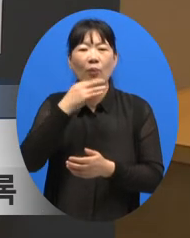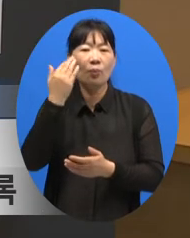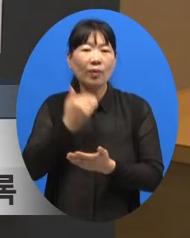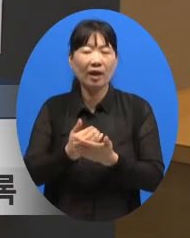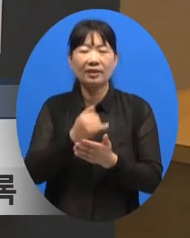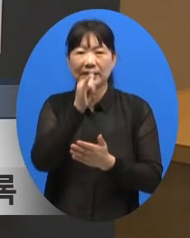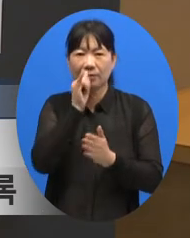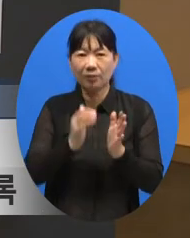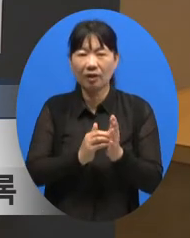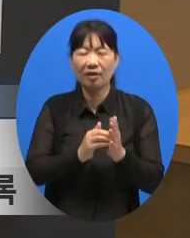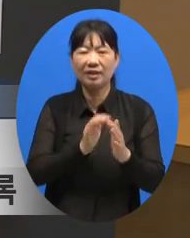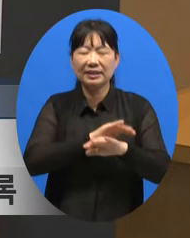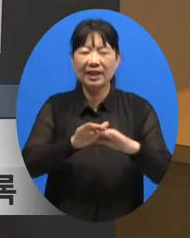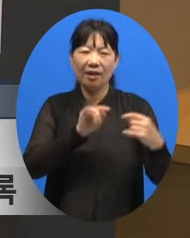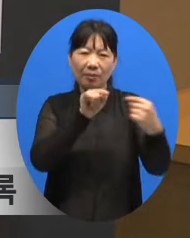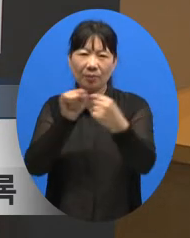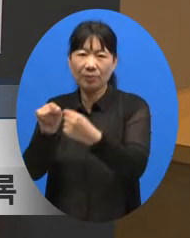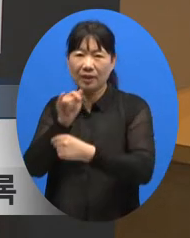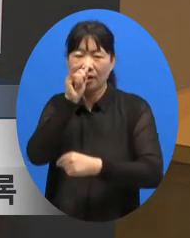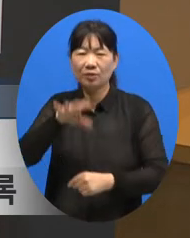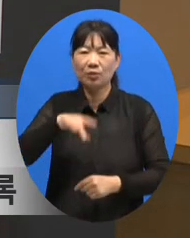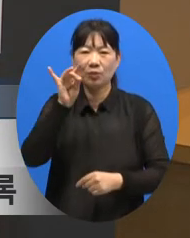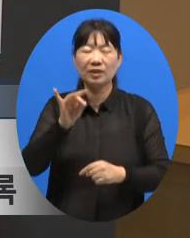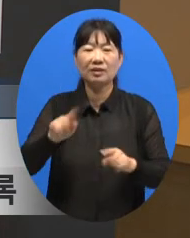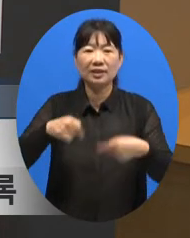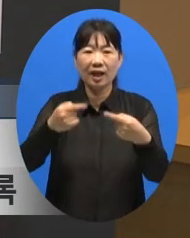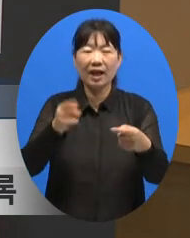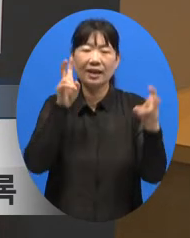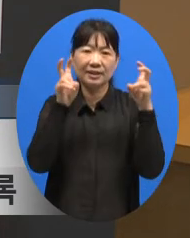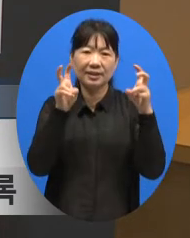매칭을 시켜가지고 그러한 초기 창업 기업들이